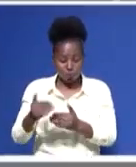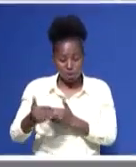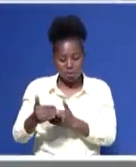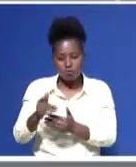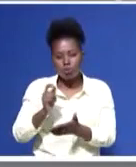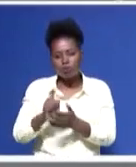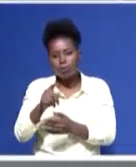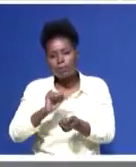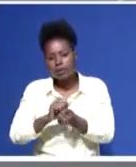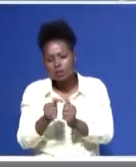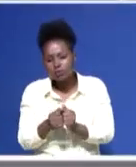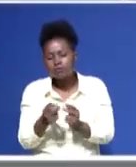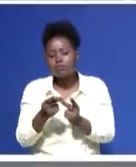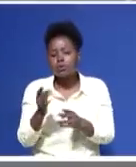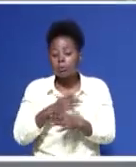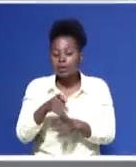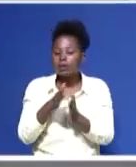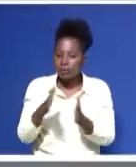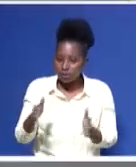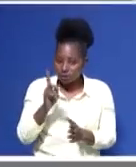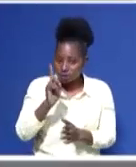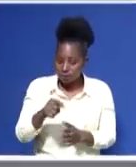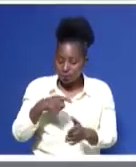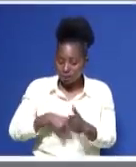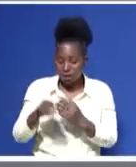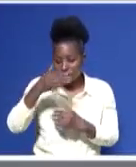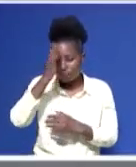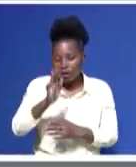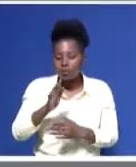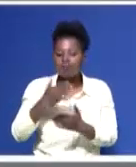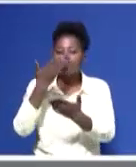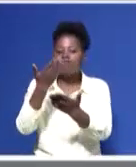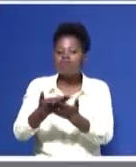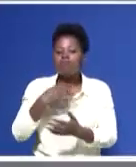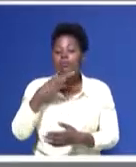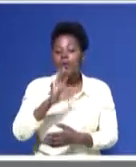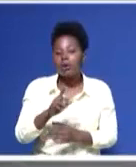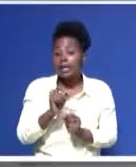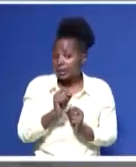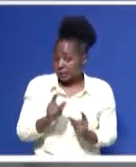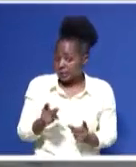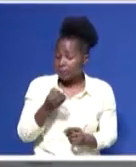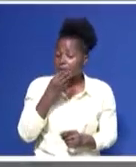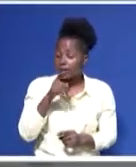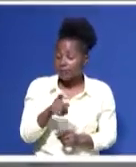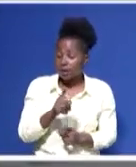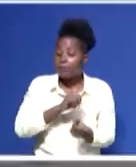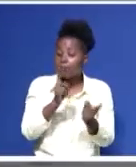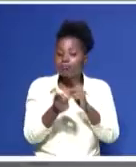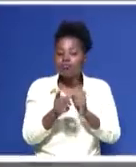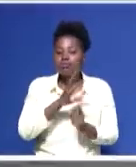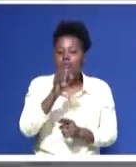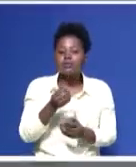wenye matatizo na kutumia zile fursa ambazo zipo katika vyuo vyao kuwasilisha malalamiko yao, lakini kwa taarifa za mabadiliko yote